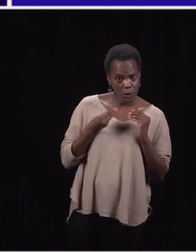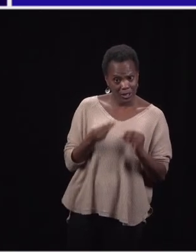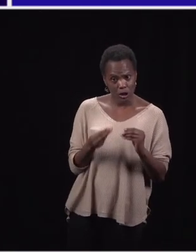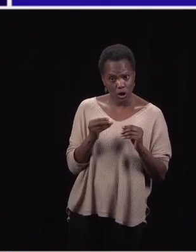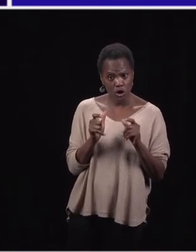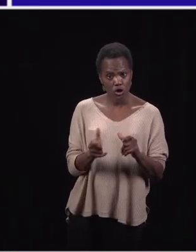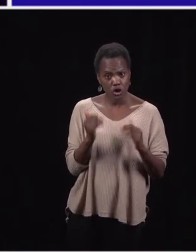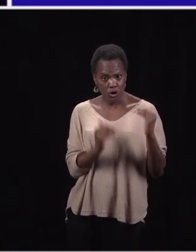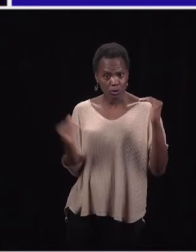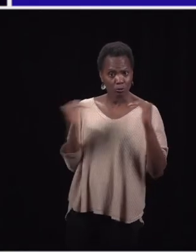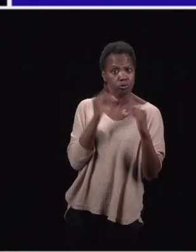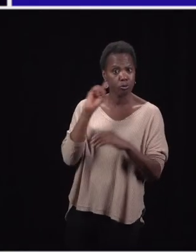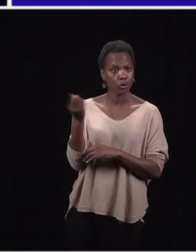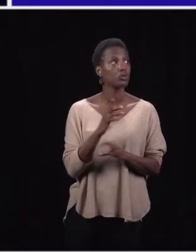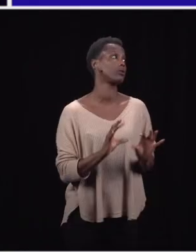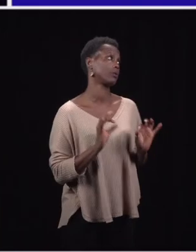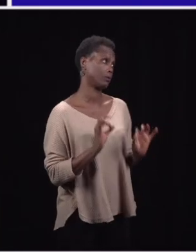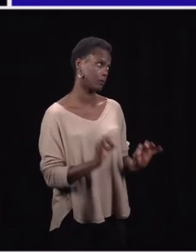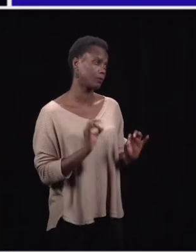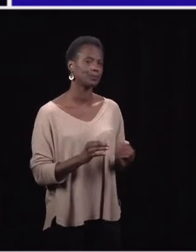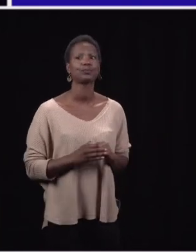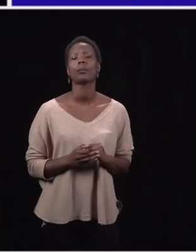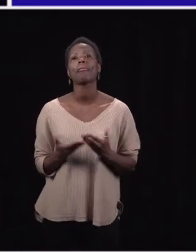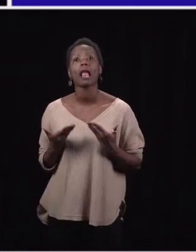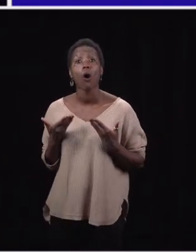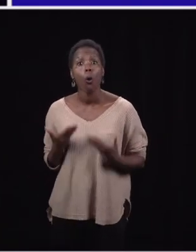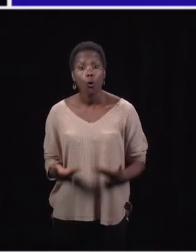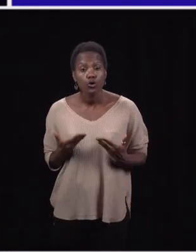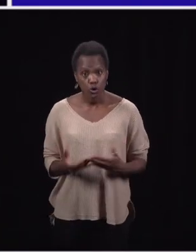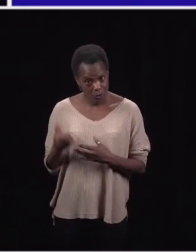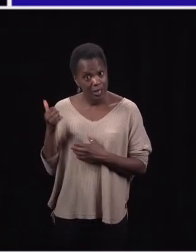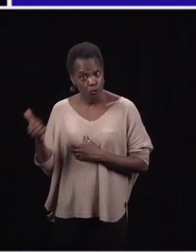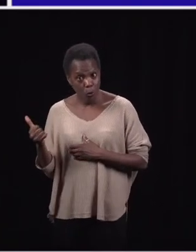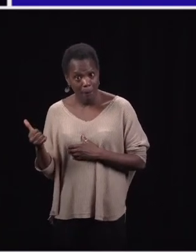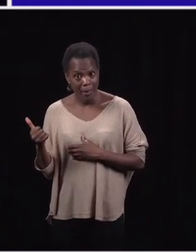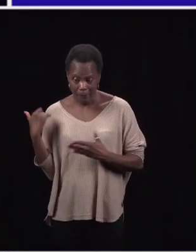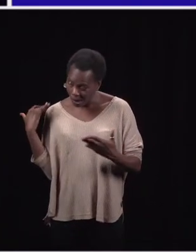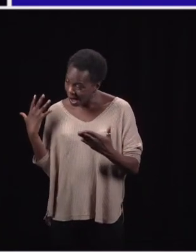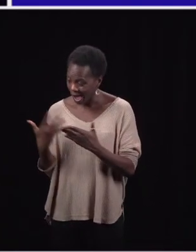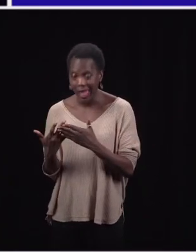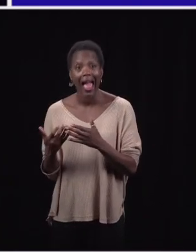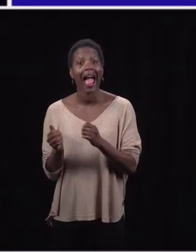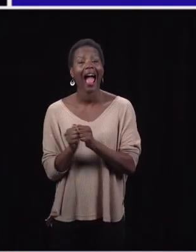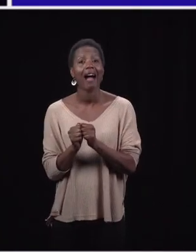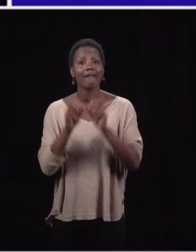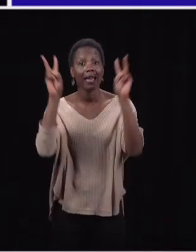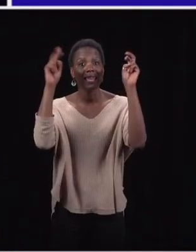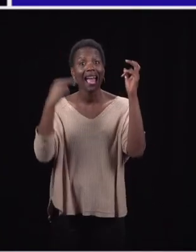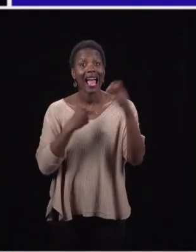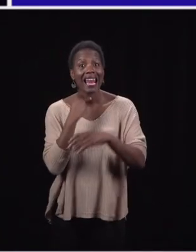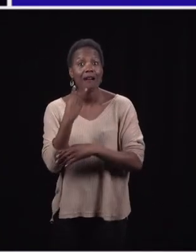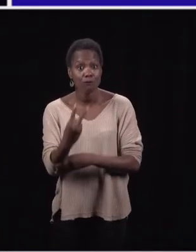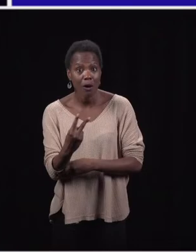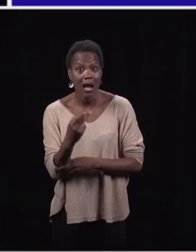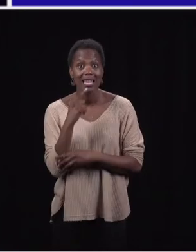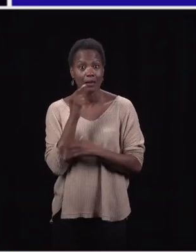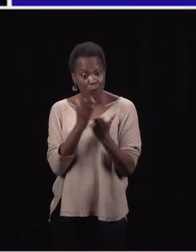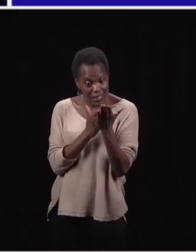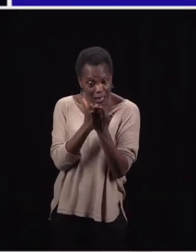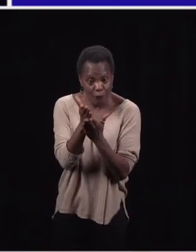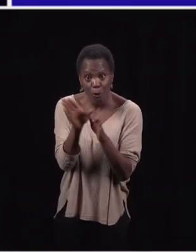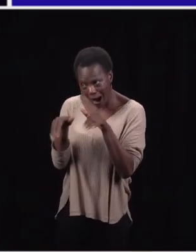aujourd'hui ce que ce que vous faites Yanis avec la voix parce que vous avez continué dans cette voie là et avec